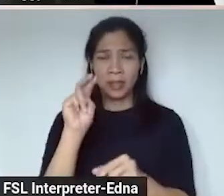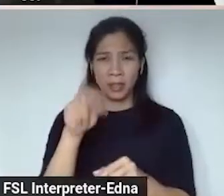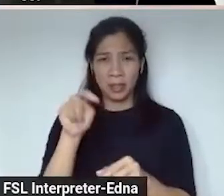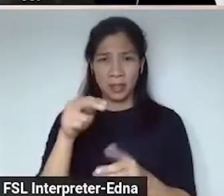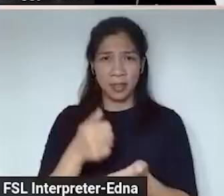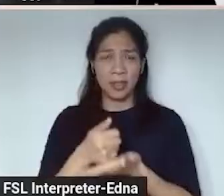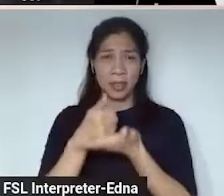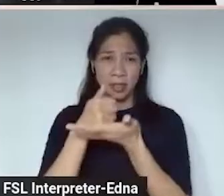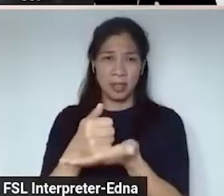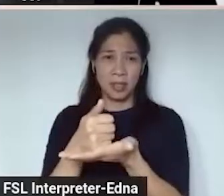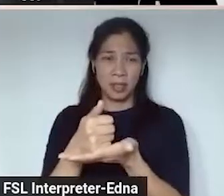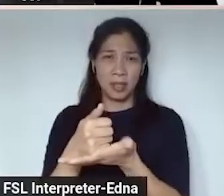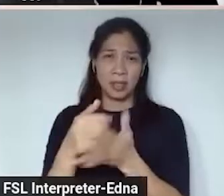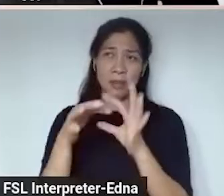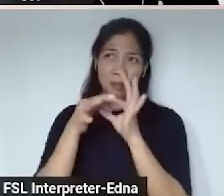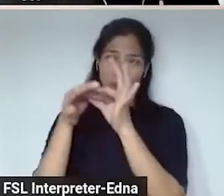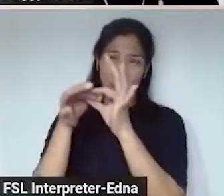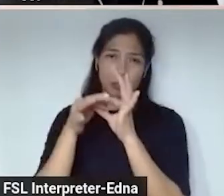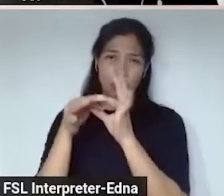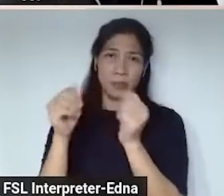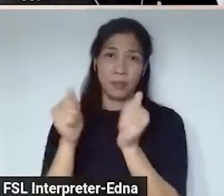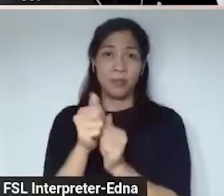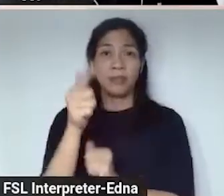God. Kasi,